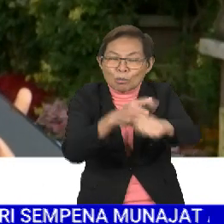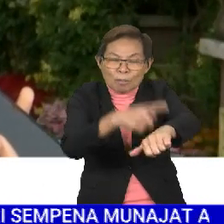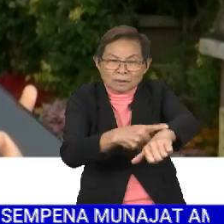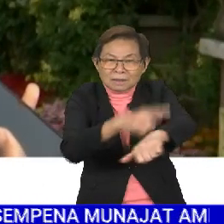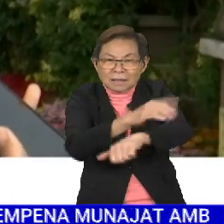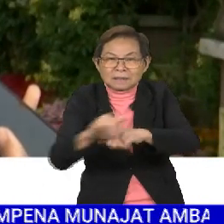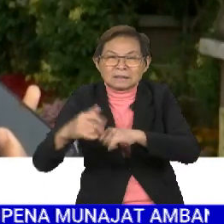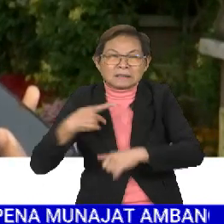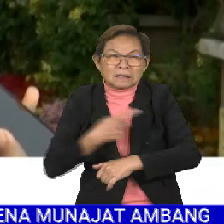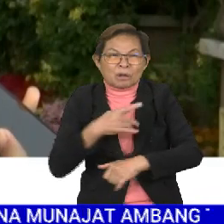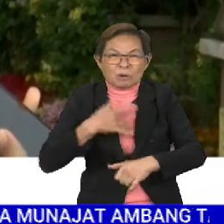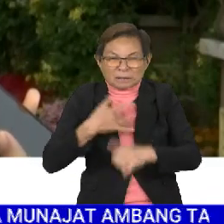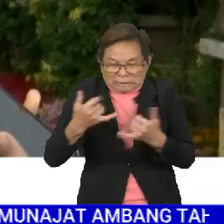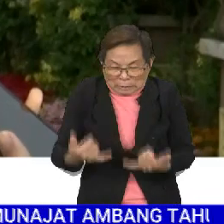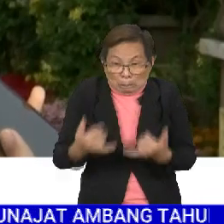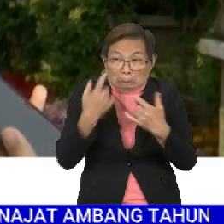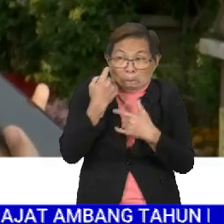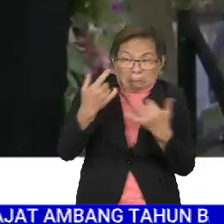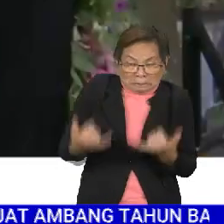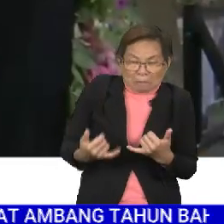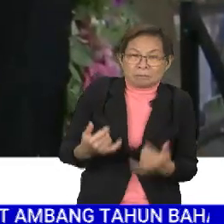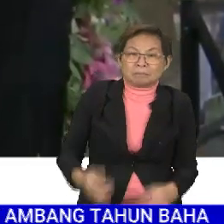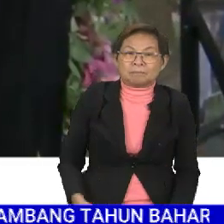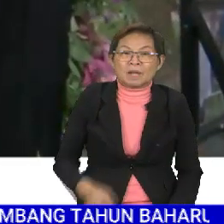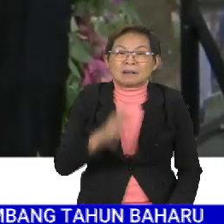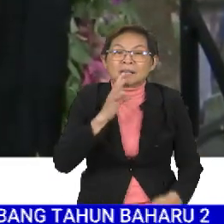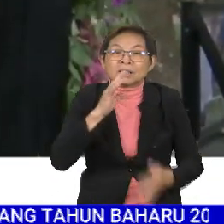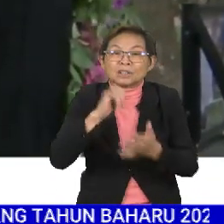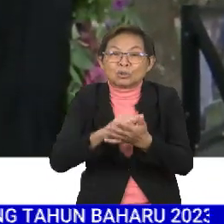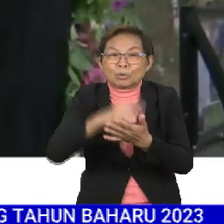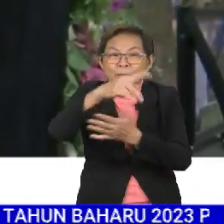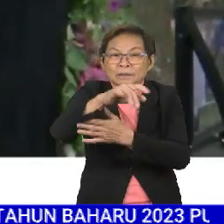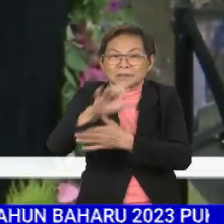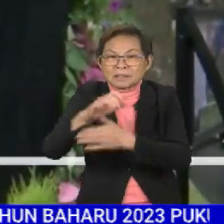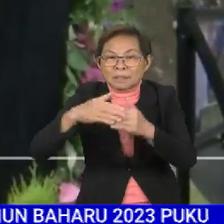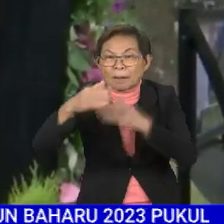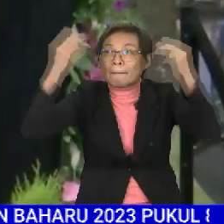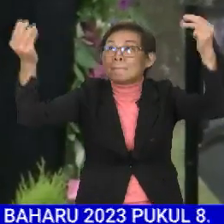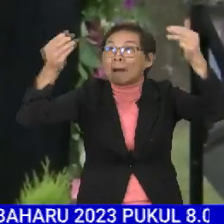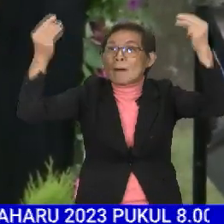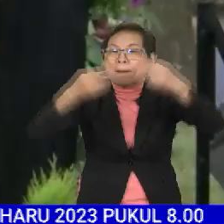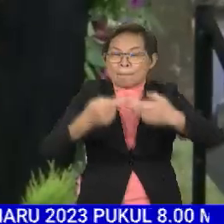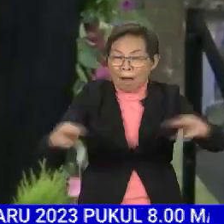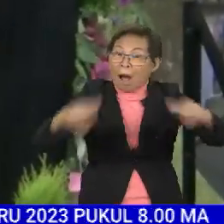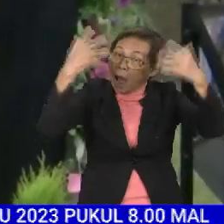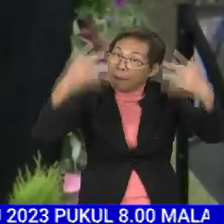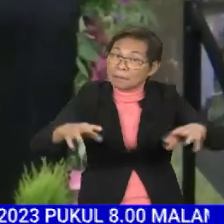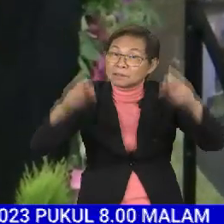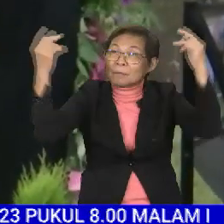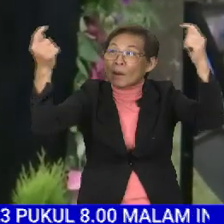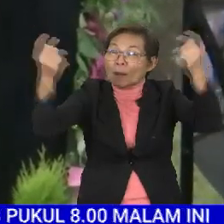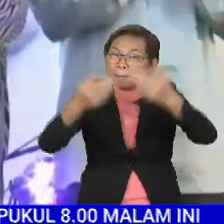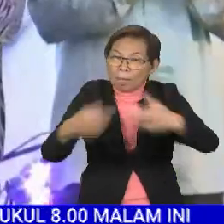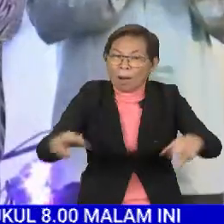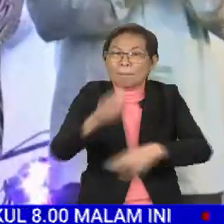zaman dan secara terkini saat itu beliau pakai demikian dalam sidang media selepas majelis peresmian pesta